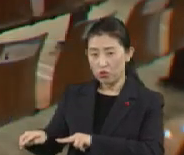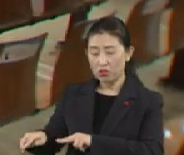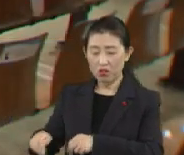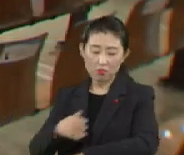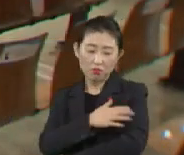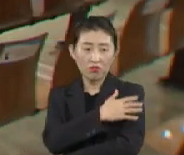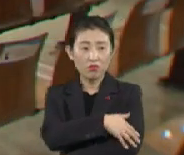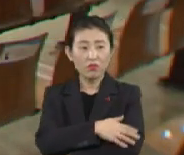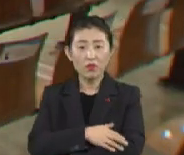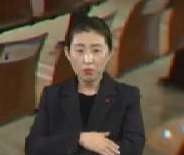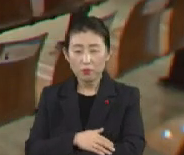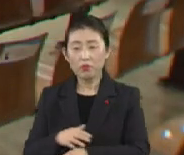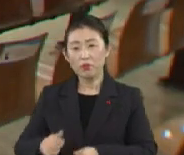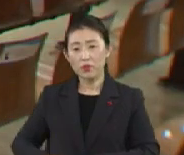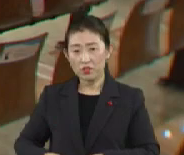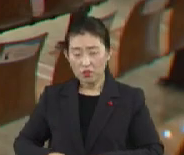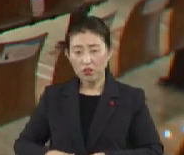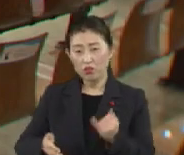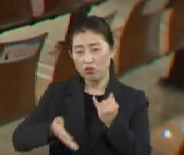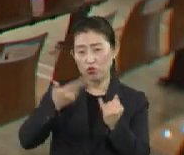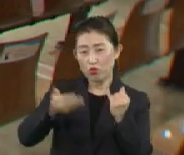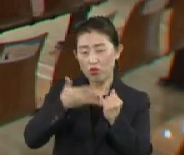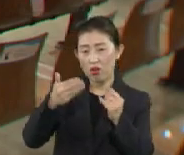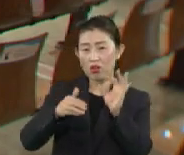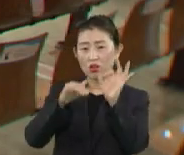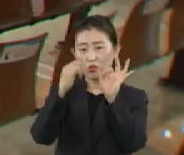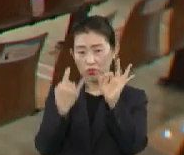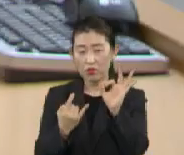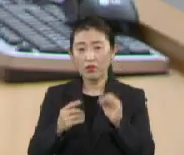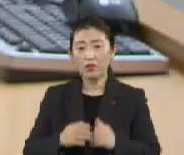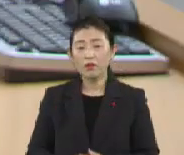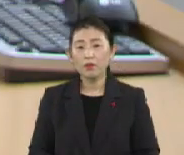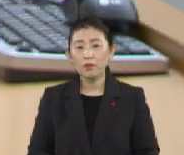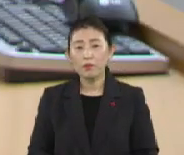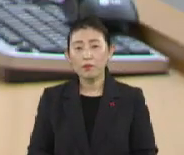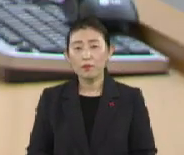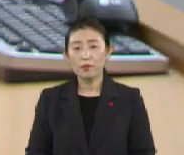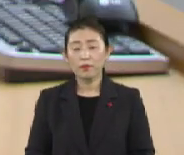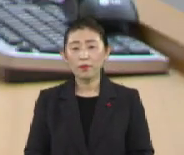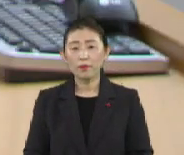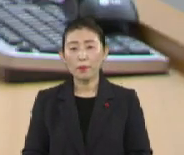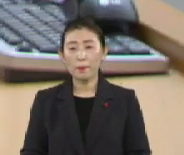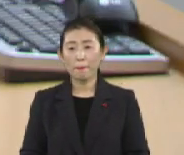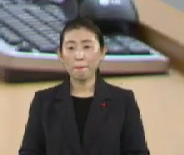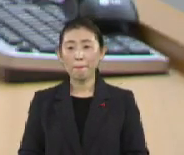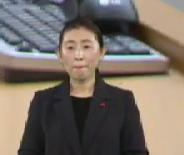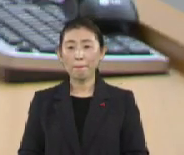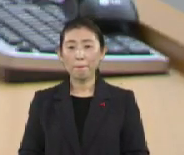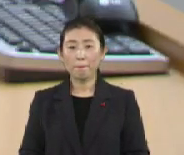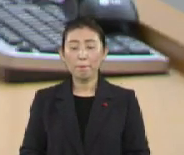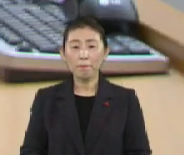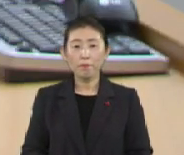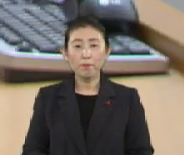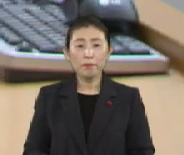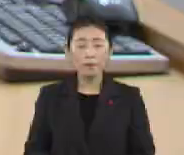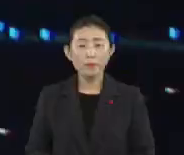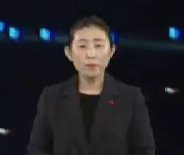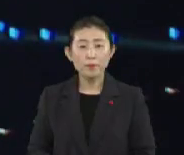뒤 신체 일부를 만지는 등 10차례에 걸쳐 성적 학대를 한 점 등으로 기소됐습니다.